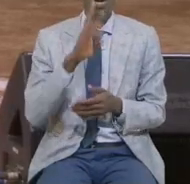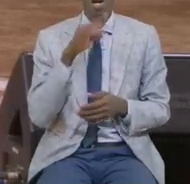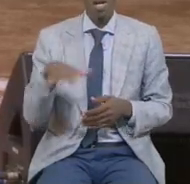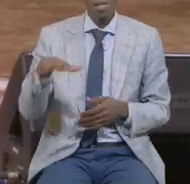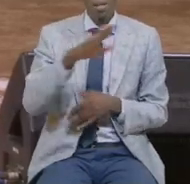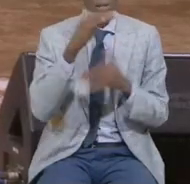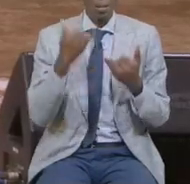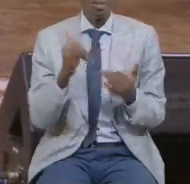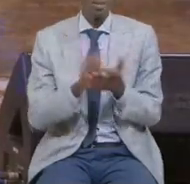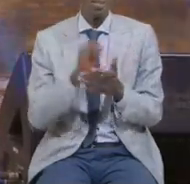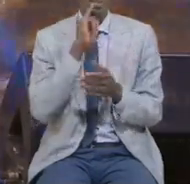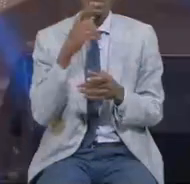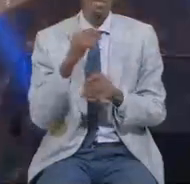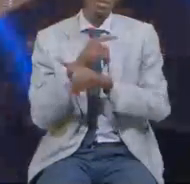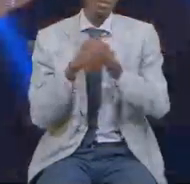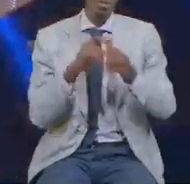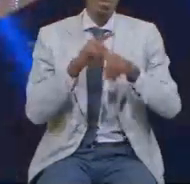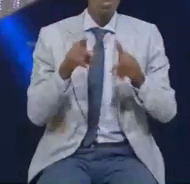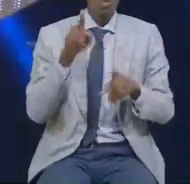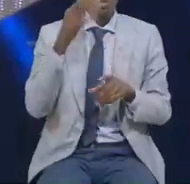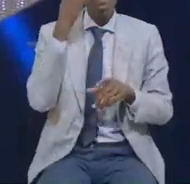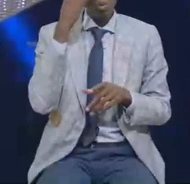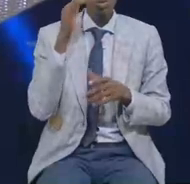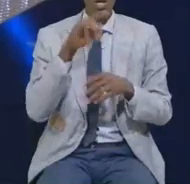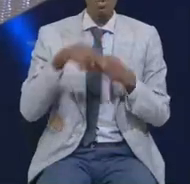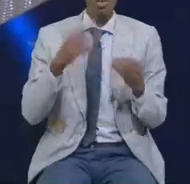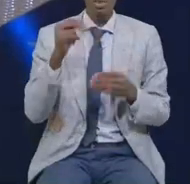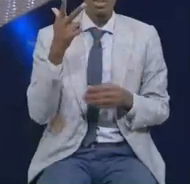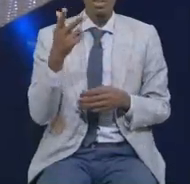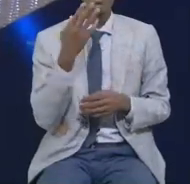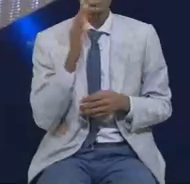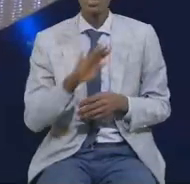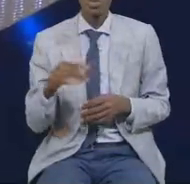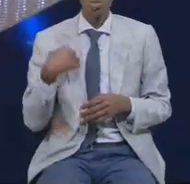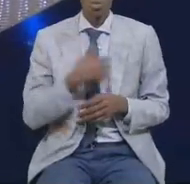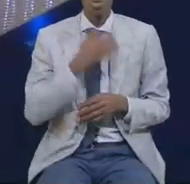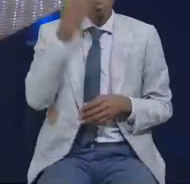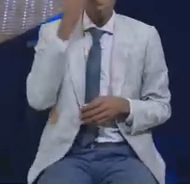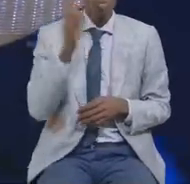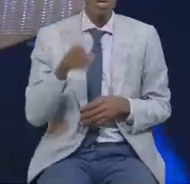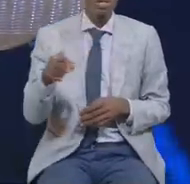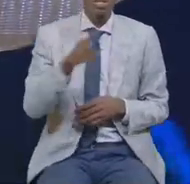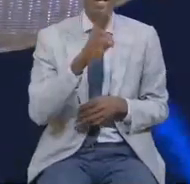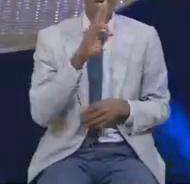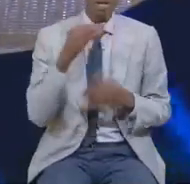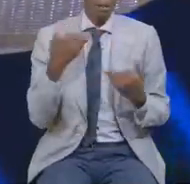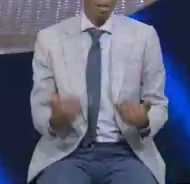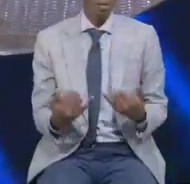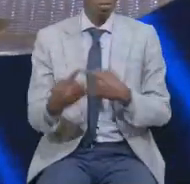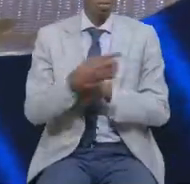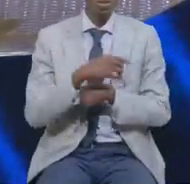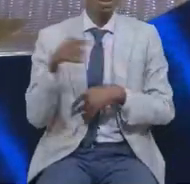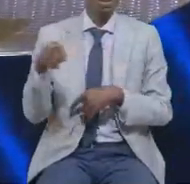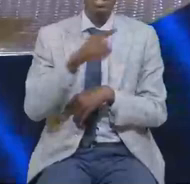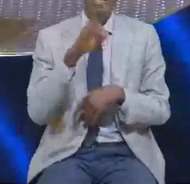s'ils ne s'étaient pas repentis de cela, où sont-ils maintenant? Vous connaissez la réponse. Nous connaissons Sadrach, Meshach et Abednego, où ils sont maintenant. Ils sont au